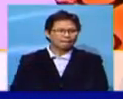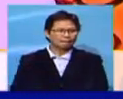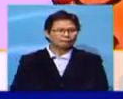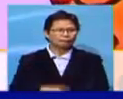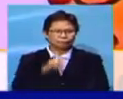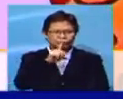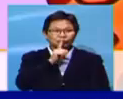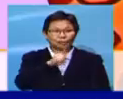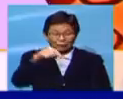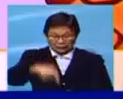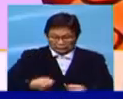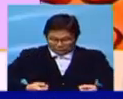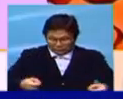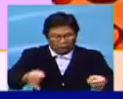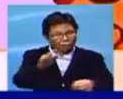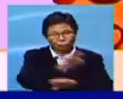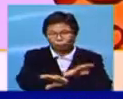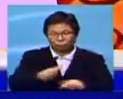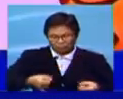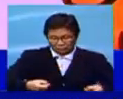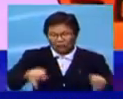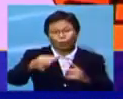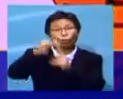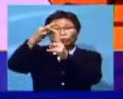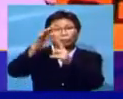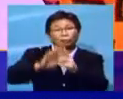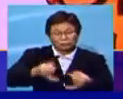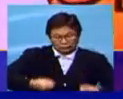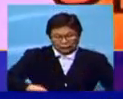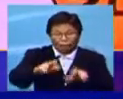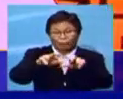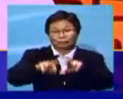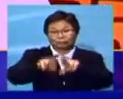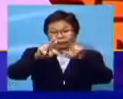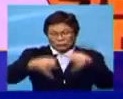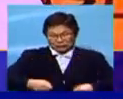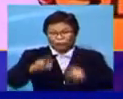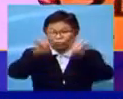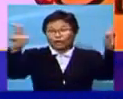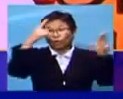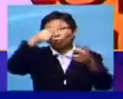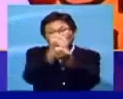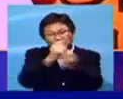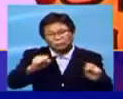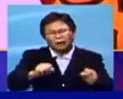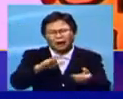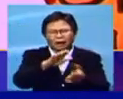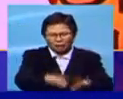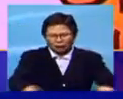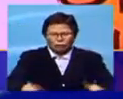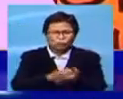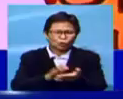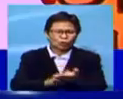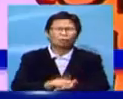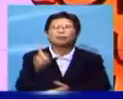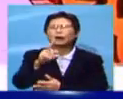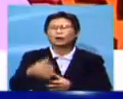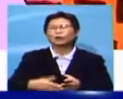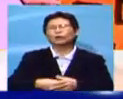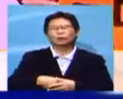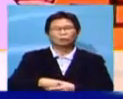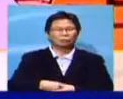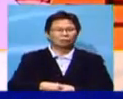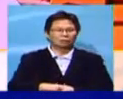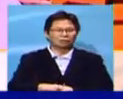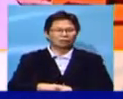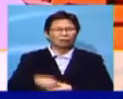ini memang jalan bukan untuk jalan utama untuk keselamatan anak-anak sekolah kan Mana boleh mereka keluar